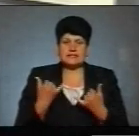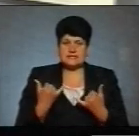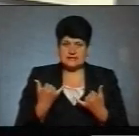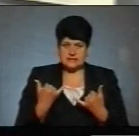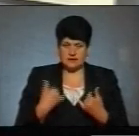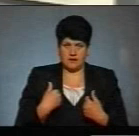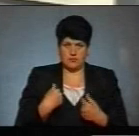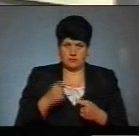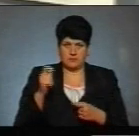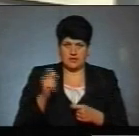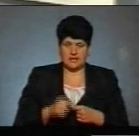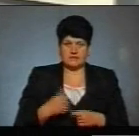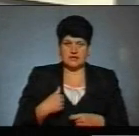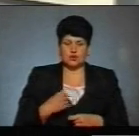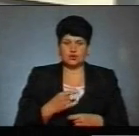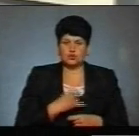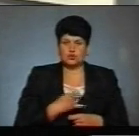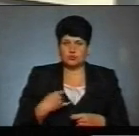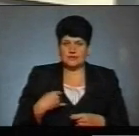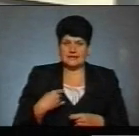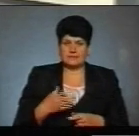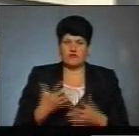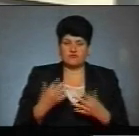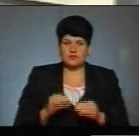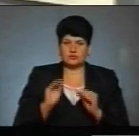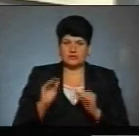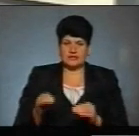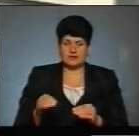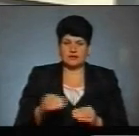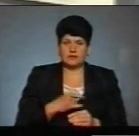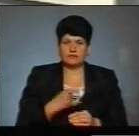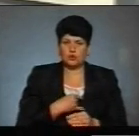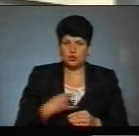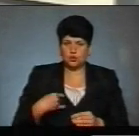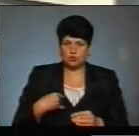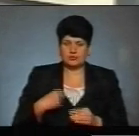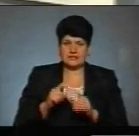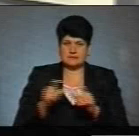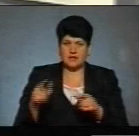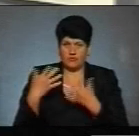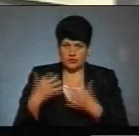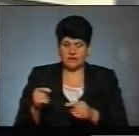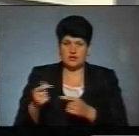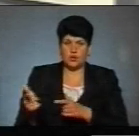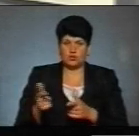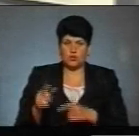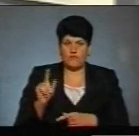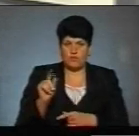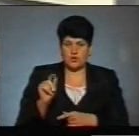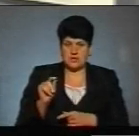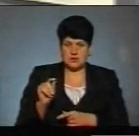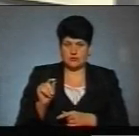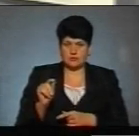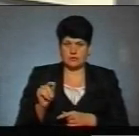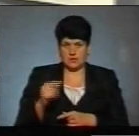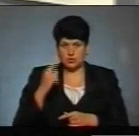що приїхав з нашого тубдиспансеру, вже стоять сьогодні в тубдиспансері, і вони готові в понеділок. Ми